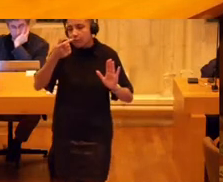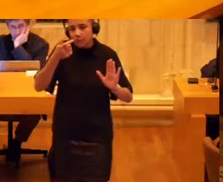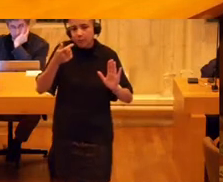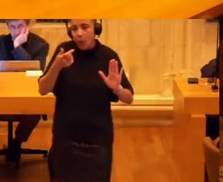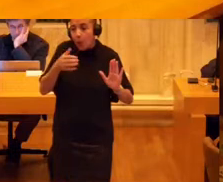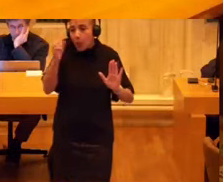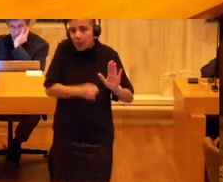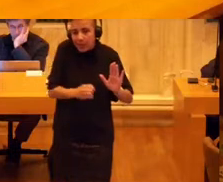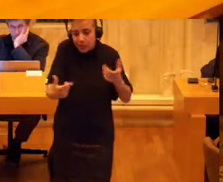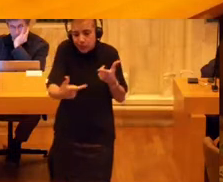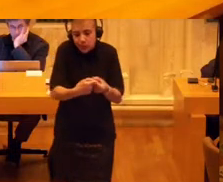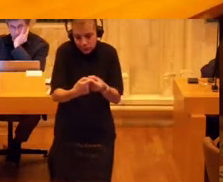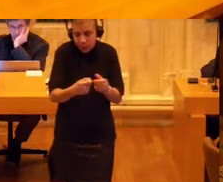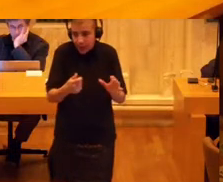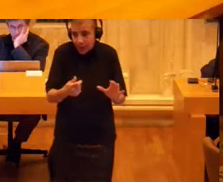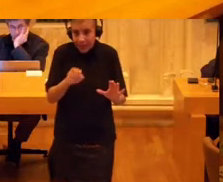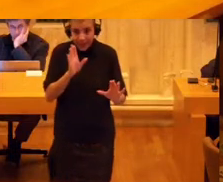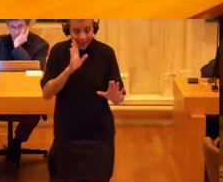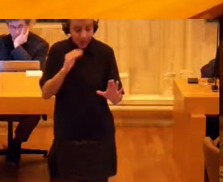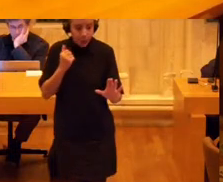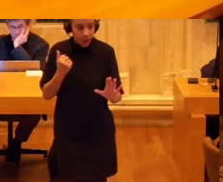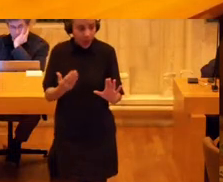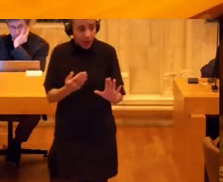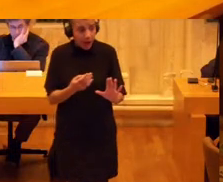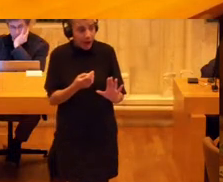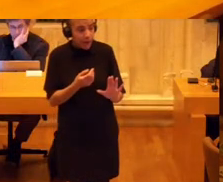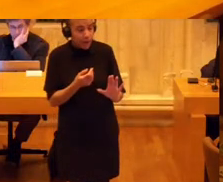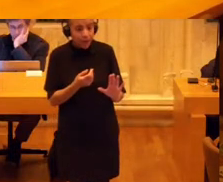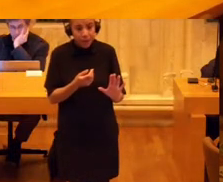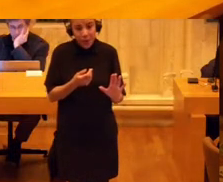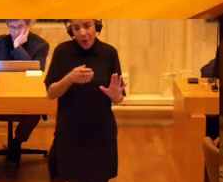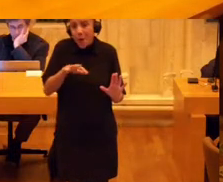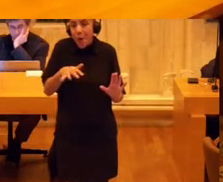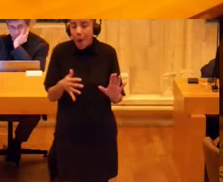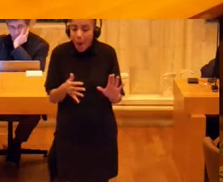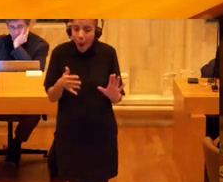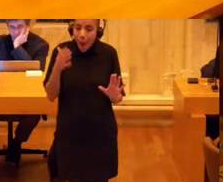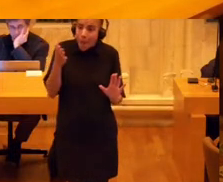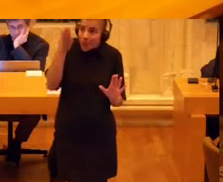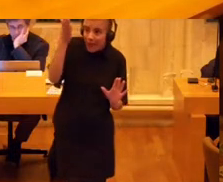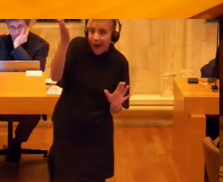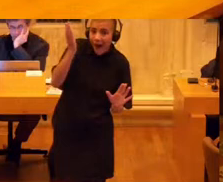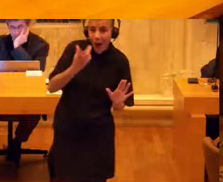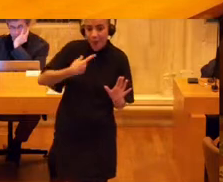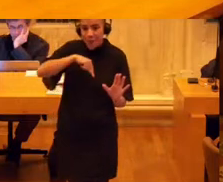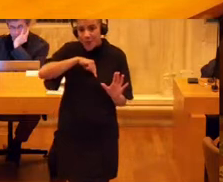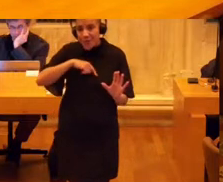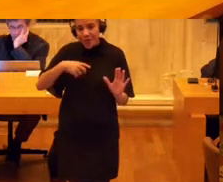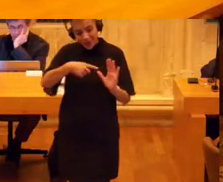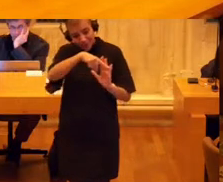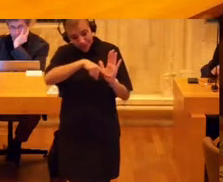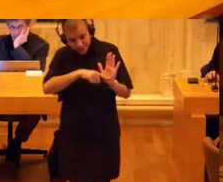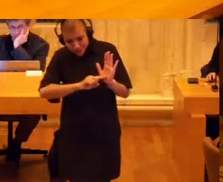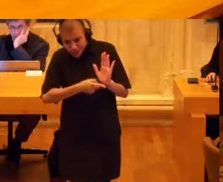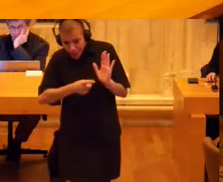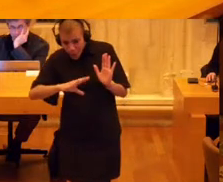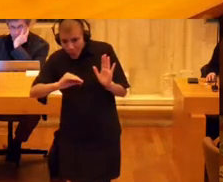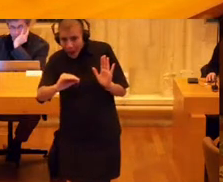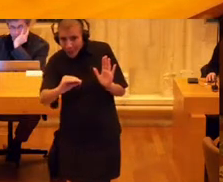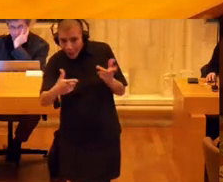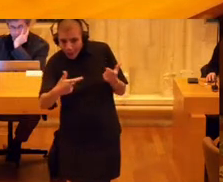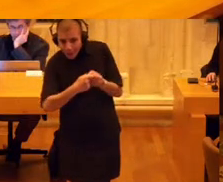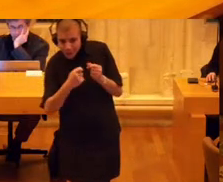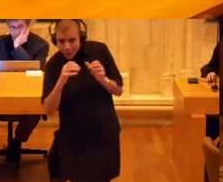que vous citiez. Et peut-être que le meilleur moyen demain d'être crédible sur l'exécution de ce règlement, c'est aussi